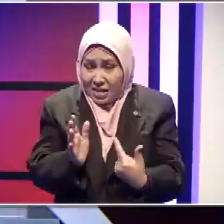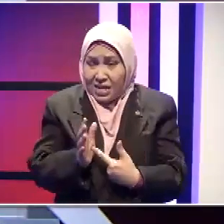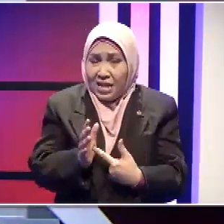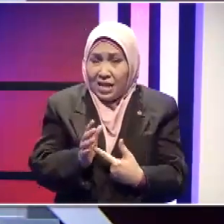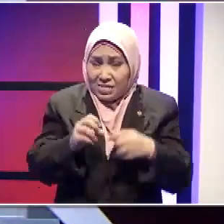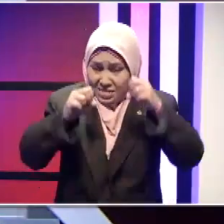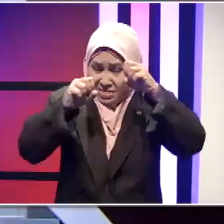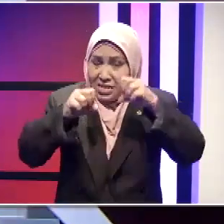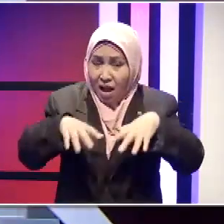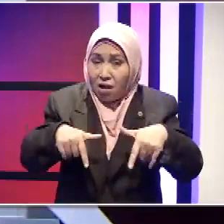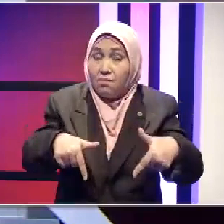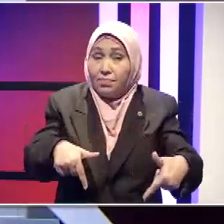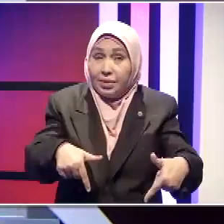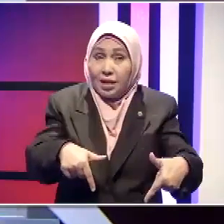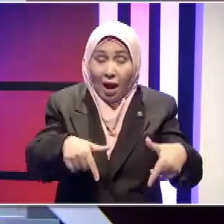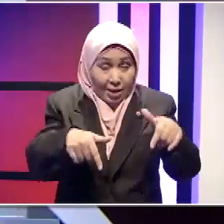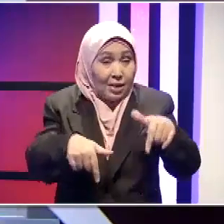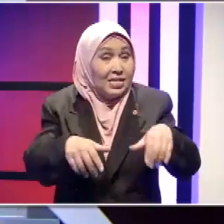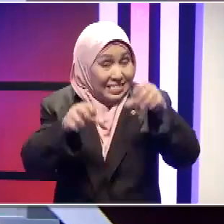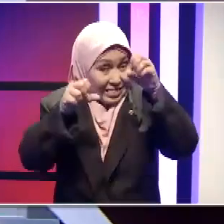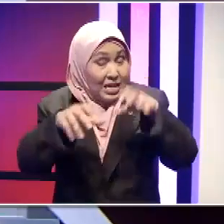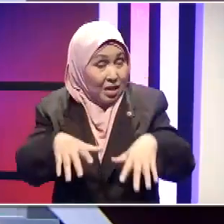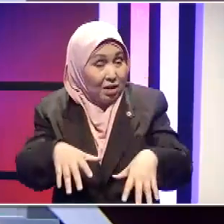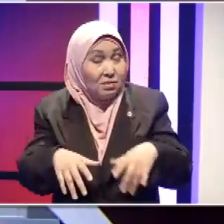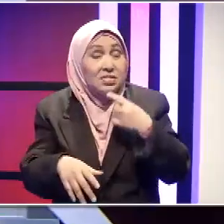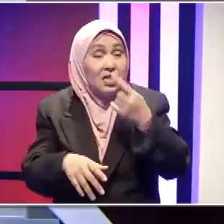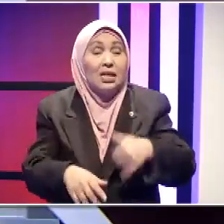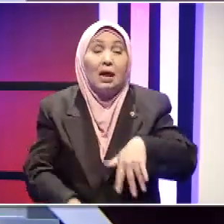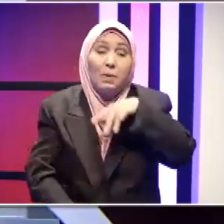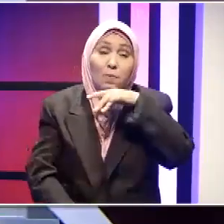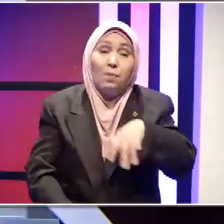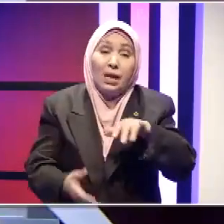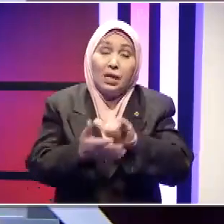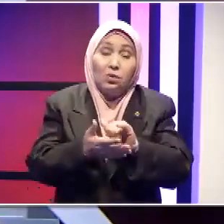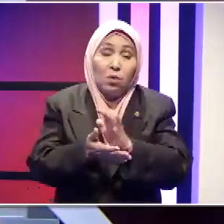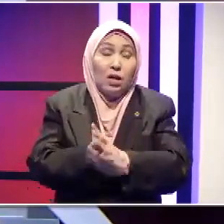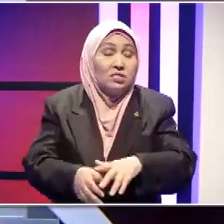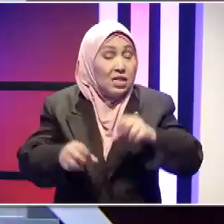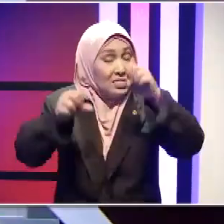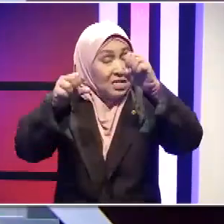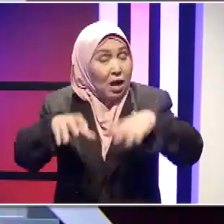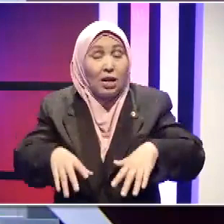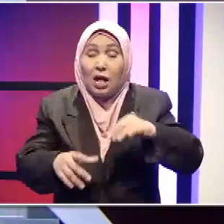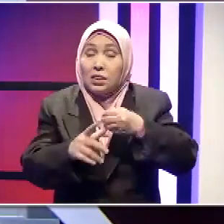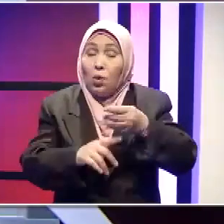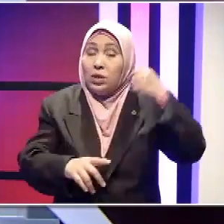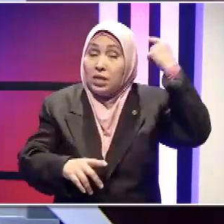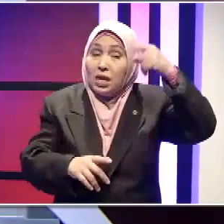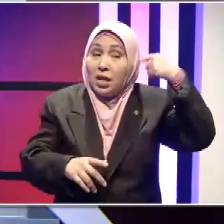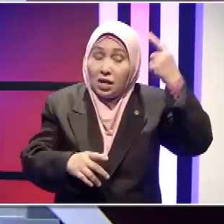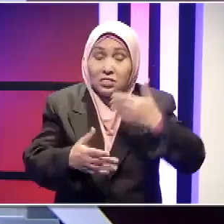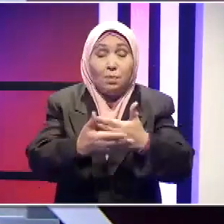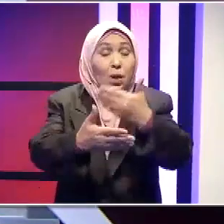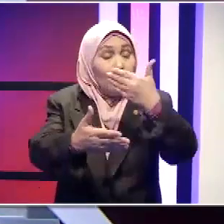sihir hadir di Temple kerennya selama hal ini dikatakan Nabi Muhammad itu sebagai Shaheer akun Majnun dalam surah az-zariyat